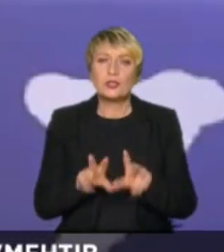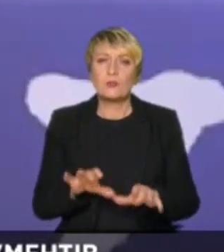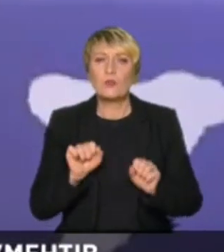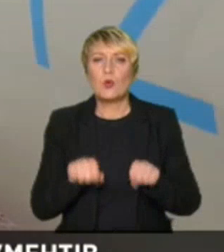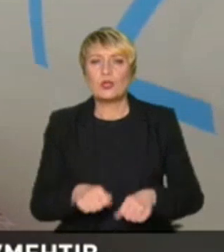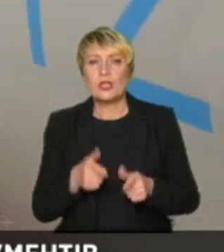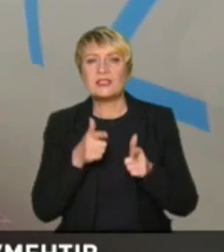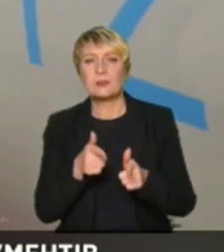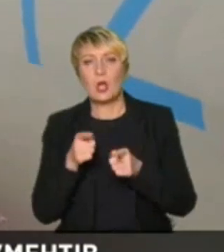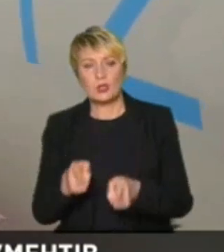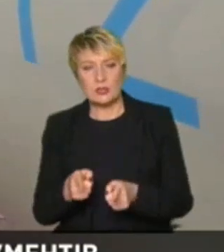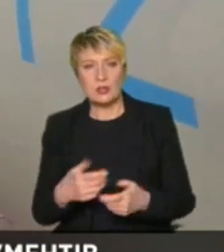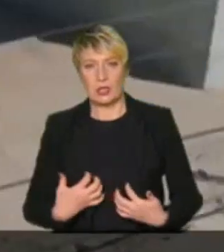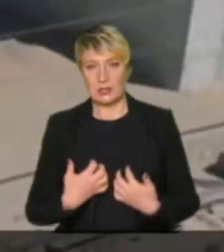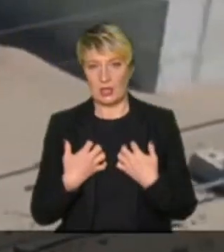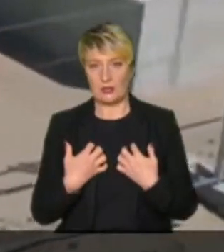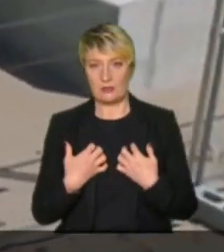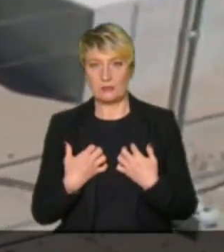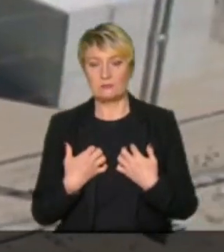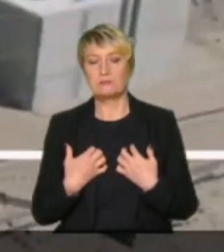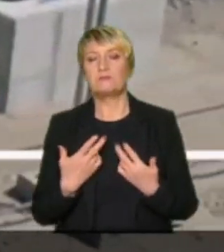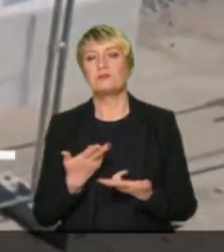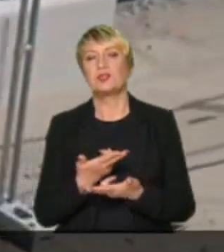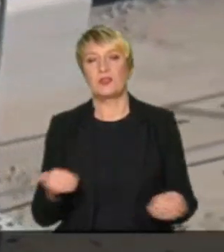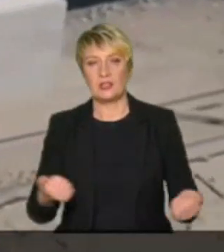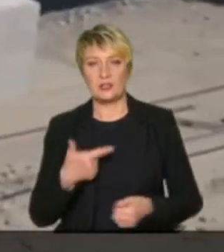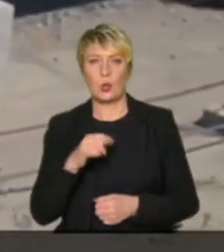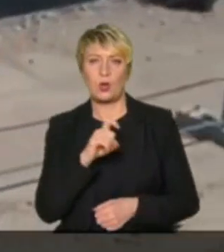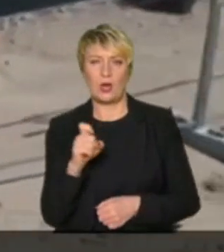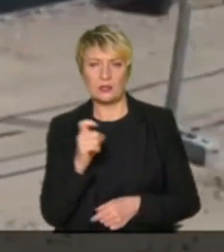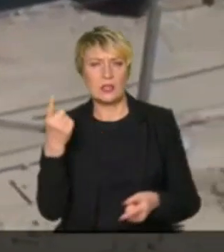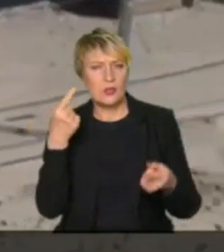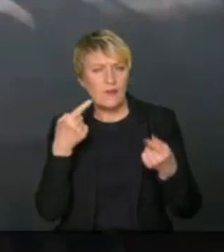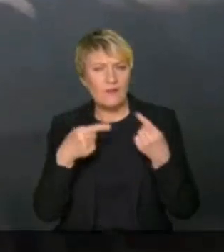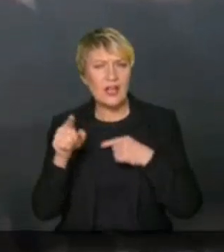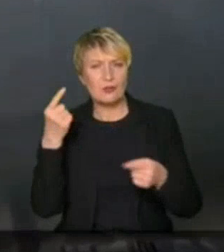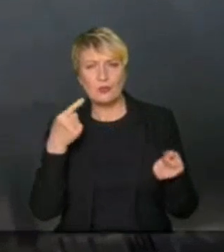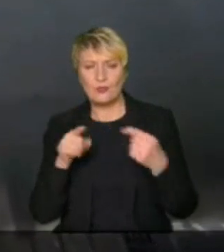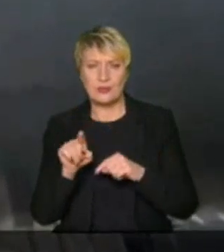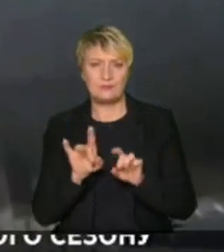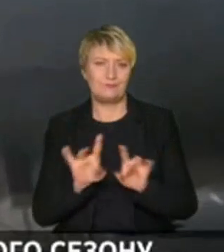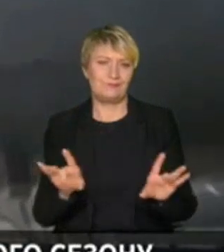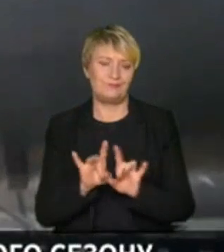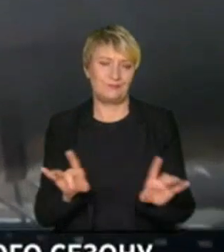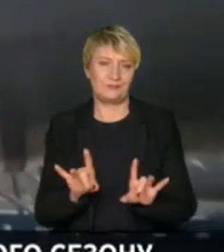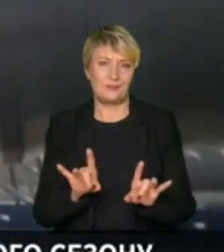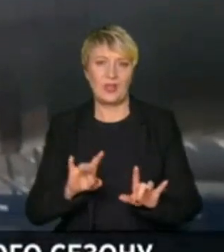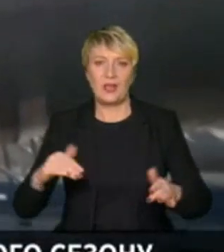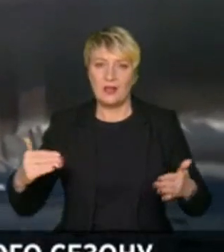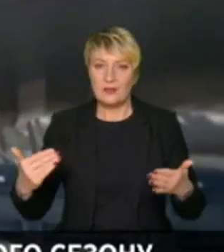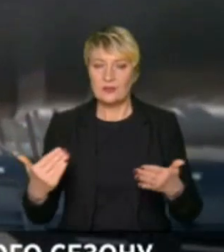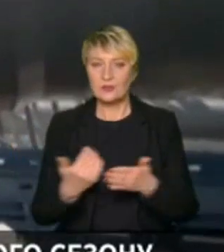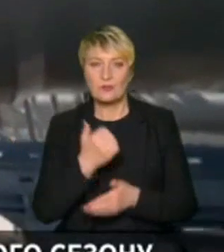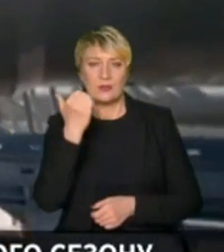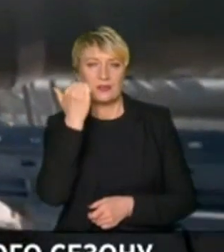і залякати? Звісно ж, газом. І тут вигодовані Кремлем солов'ї знову підхоплюють свої